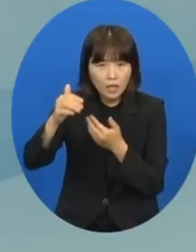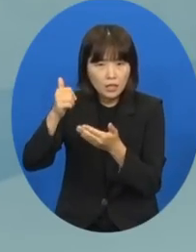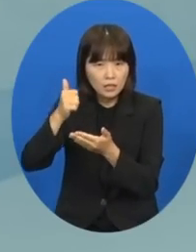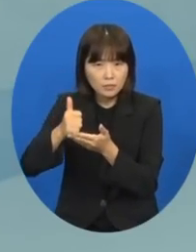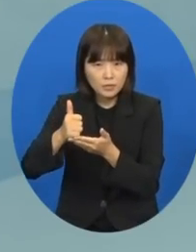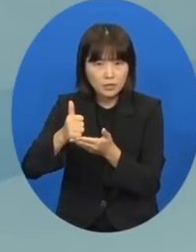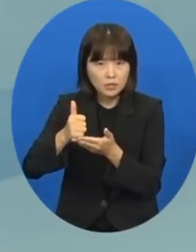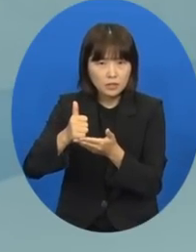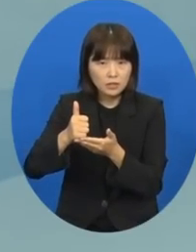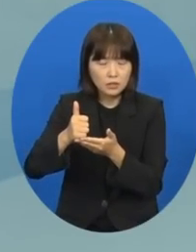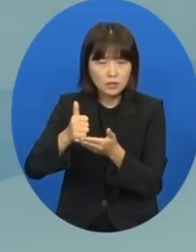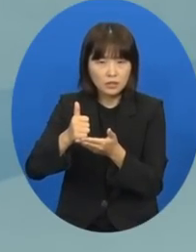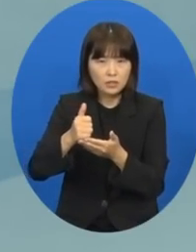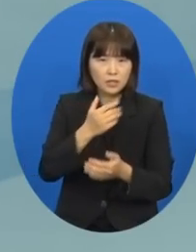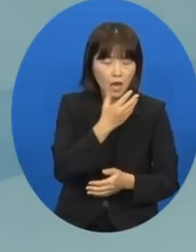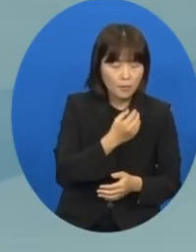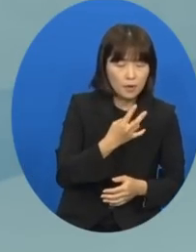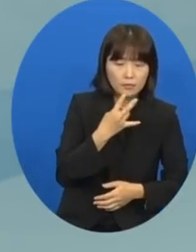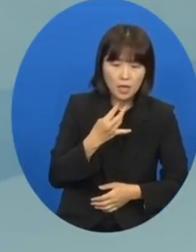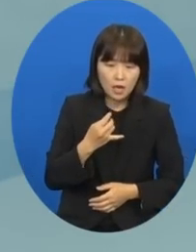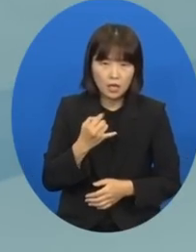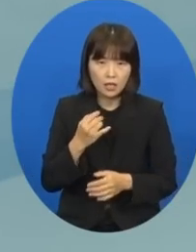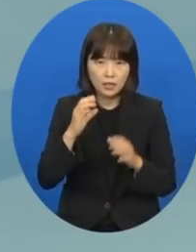부부에게는 자녀를 바로 안 주시냐?